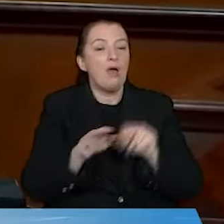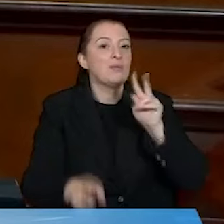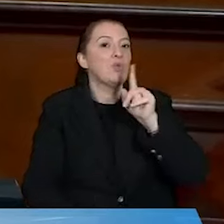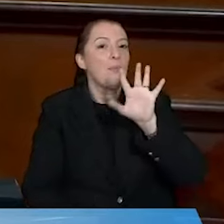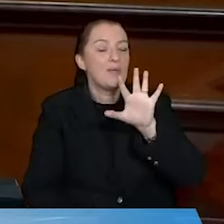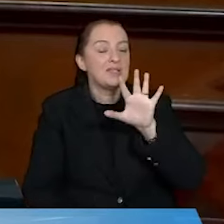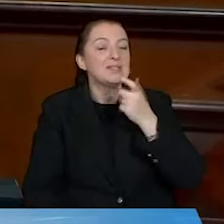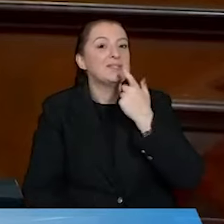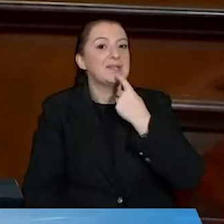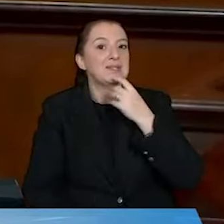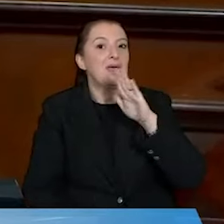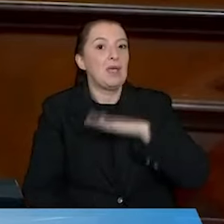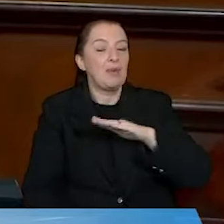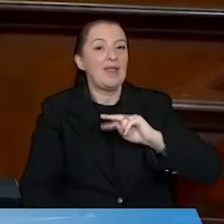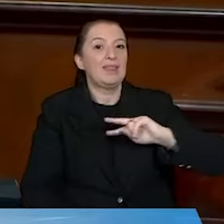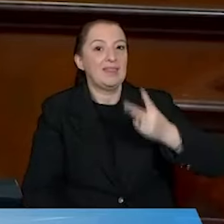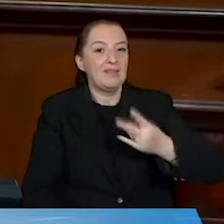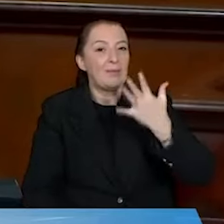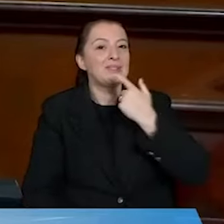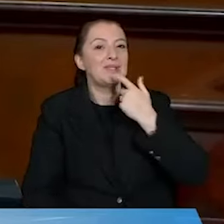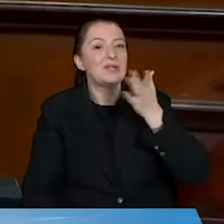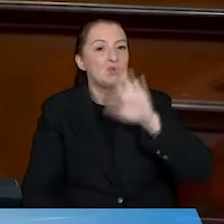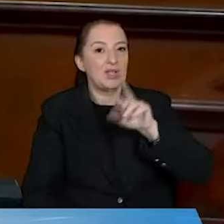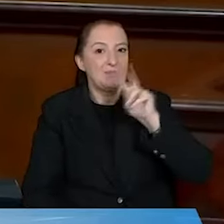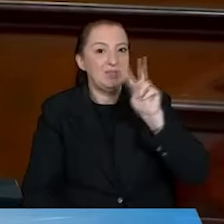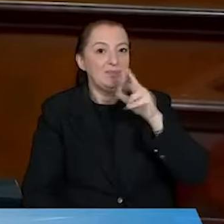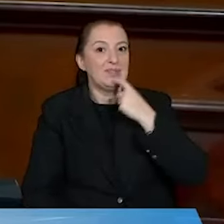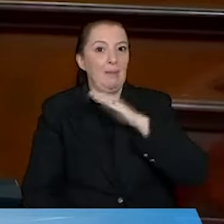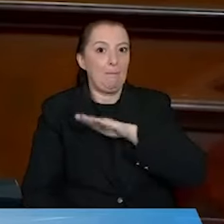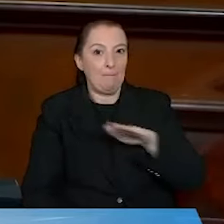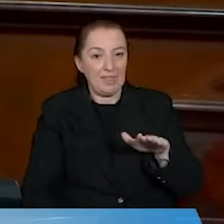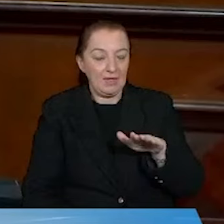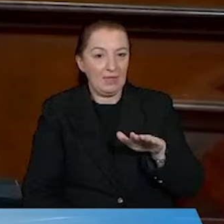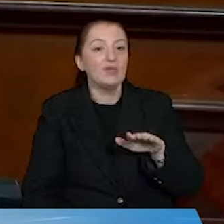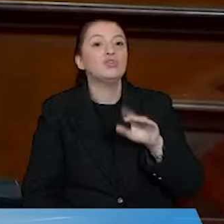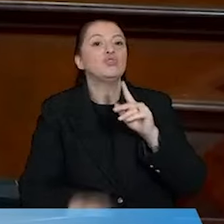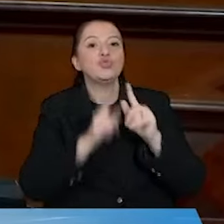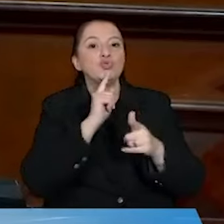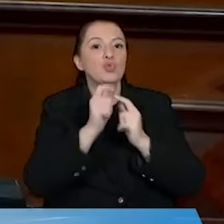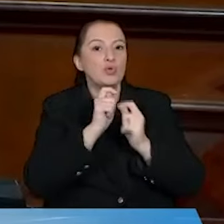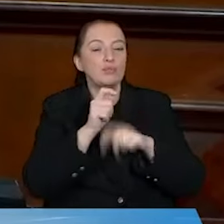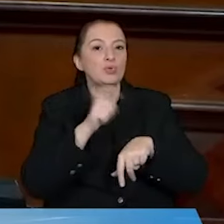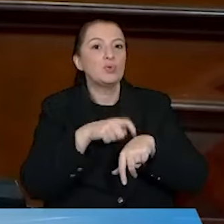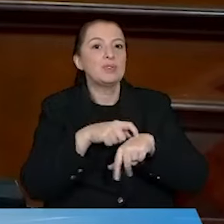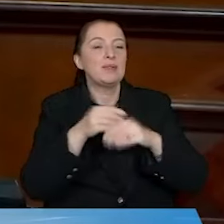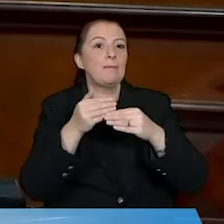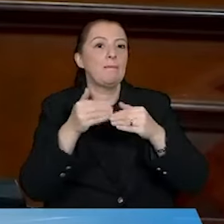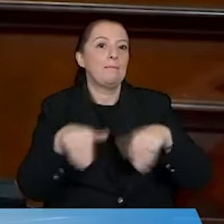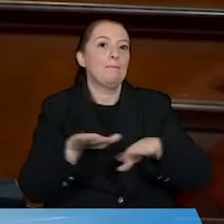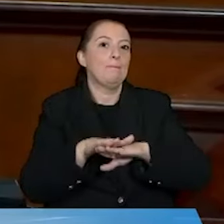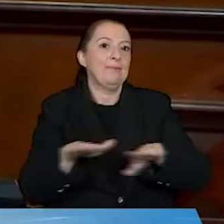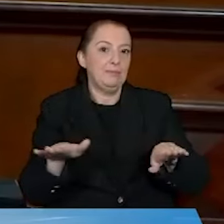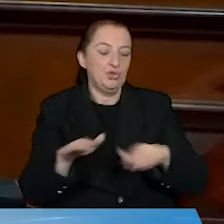2015 yapılan devir 5 yıl sonra 2020 yılında tamamlandığına göre sözleşmenin süresi bitmiş, tahsis